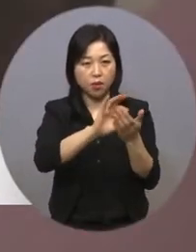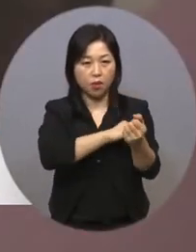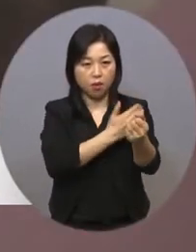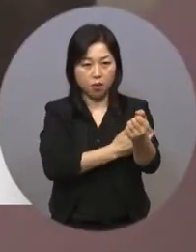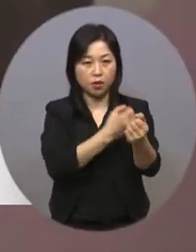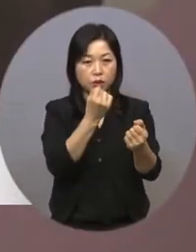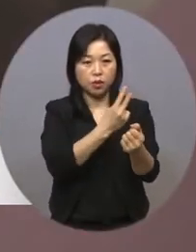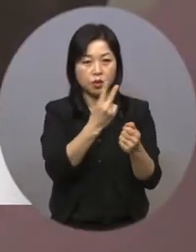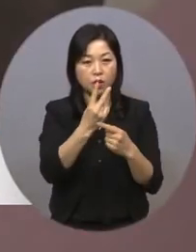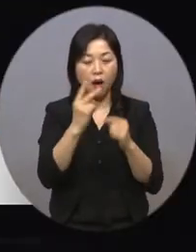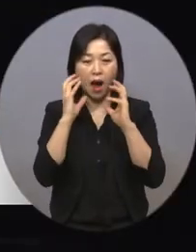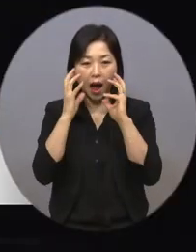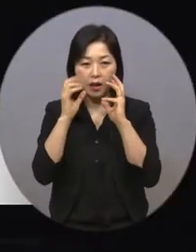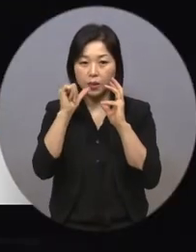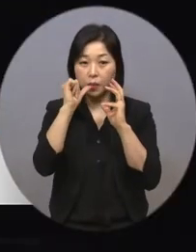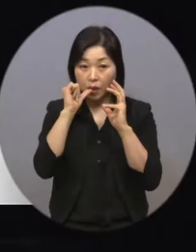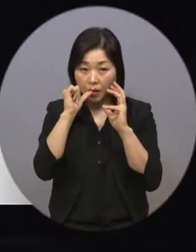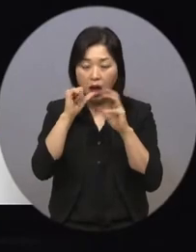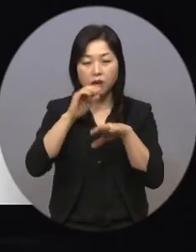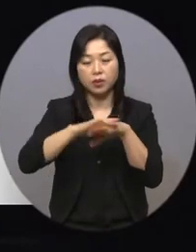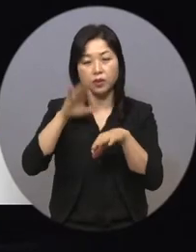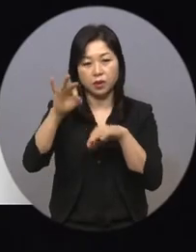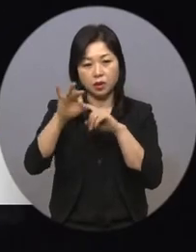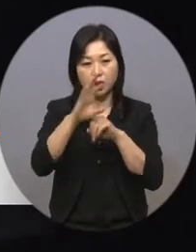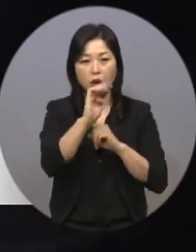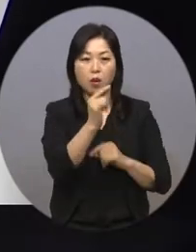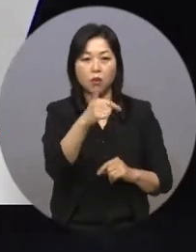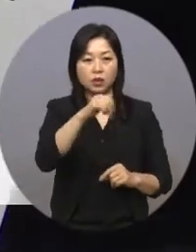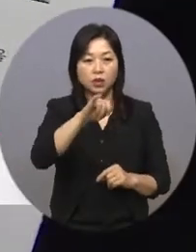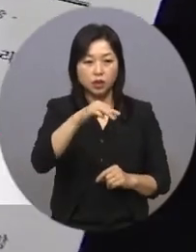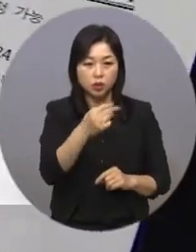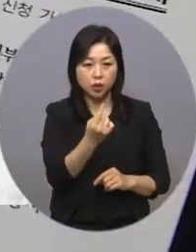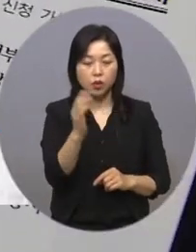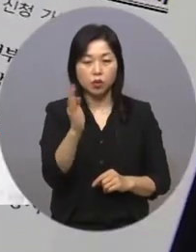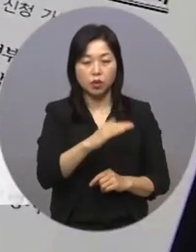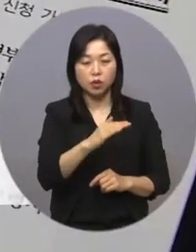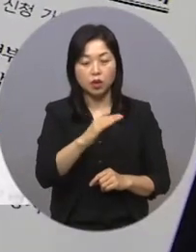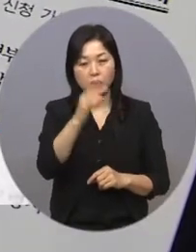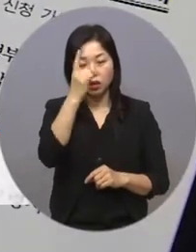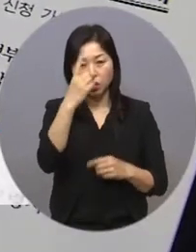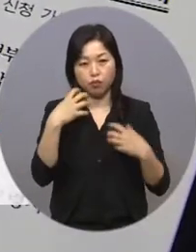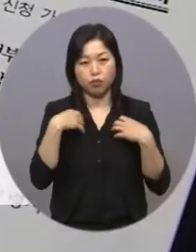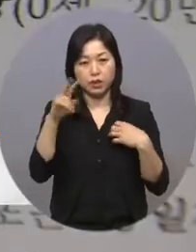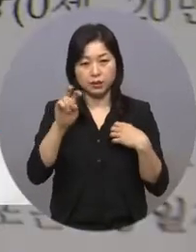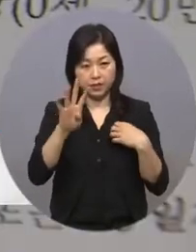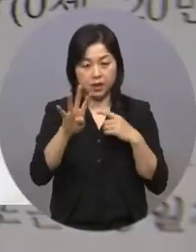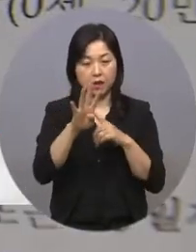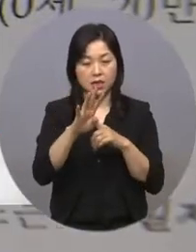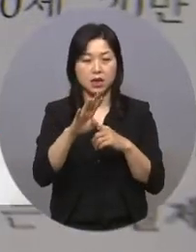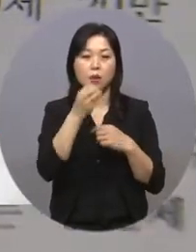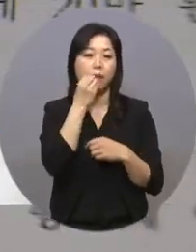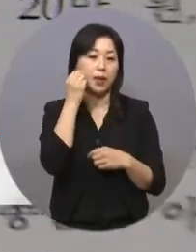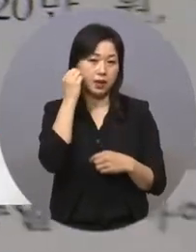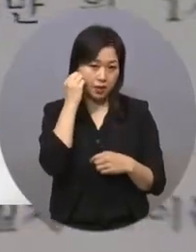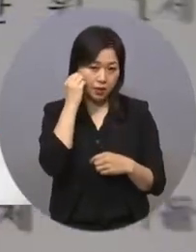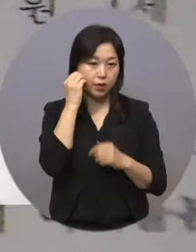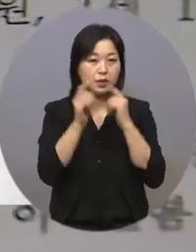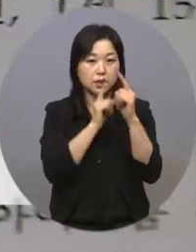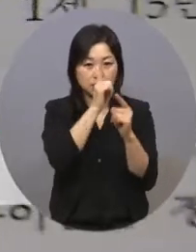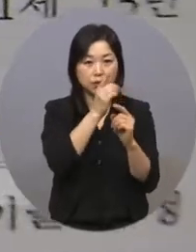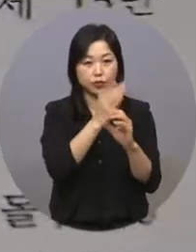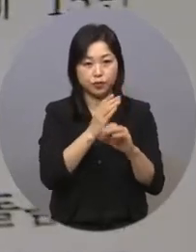지난 5일부터 복지로 또는 정부 24 누리집을 통해 온라인 신청을 받고 있습니다